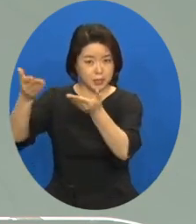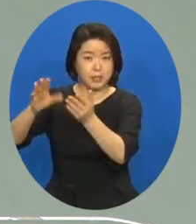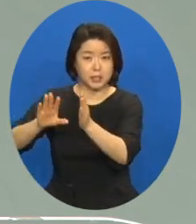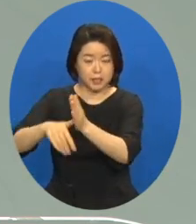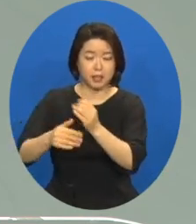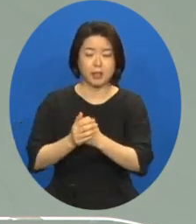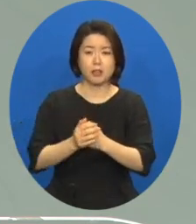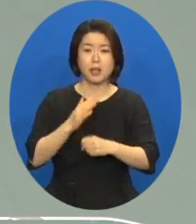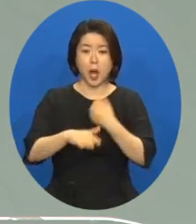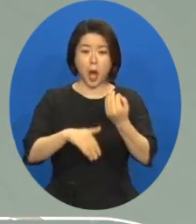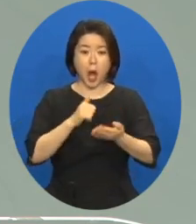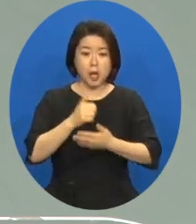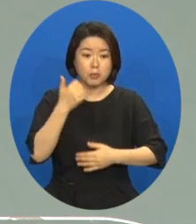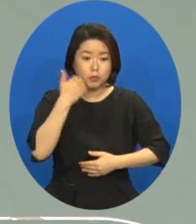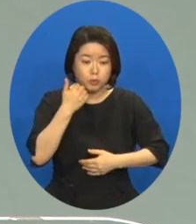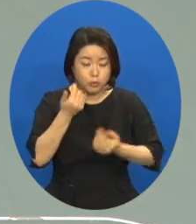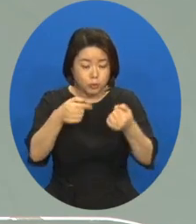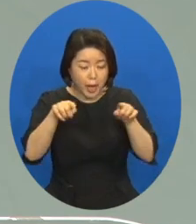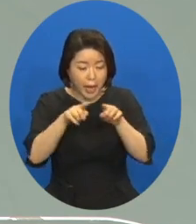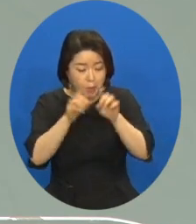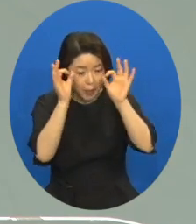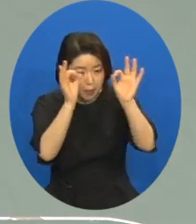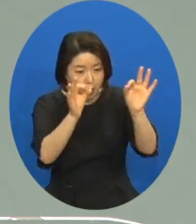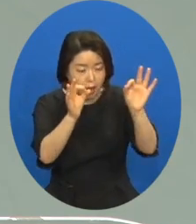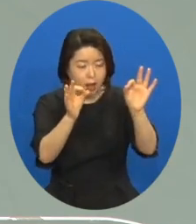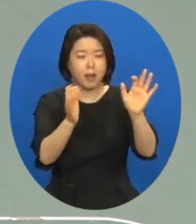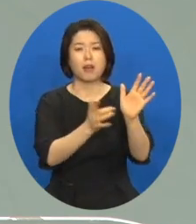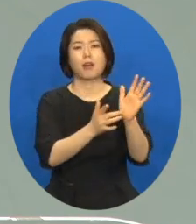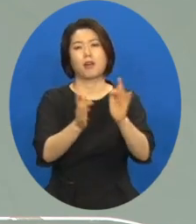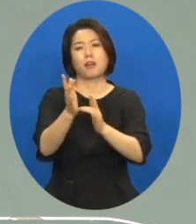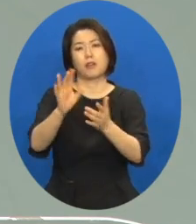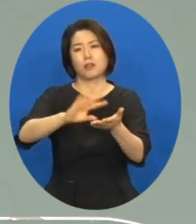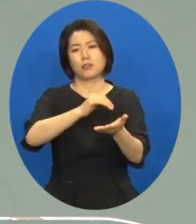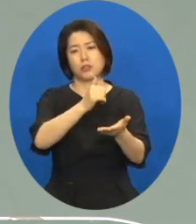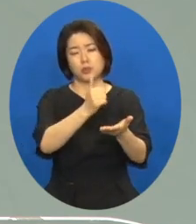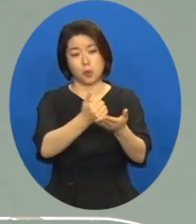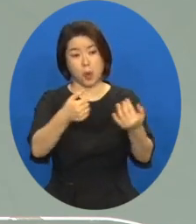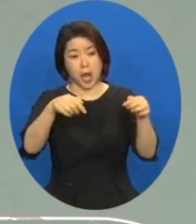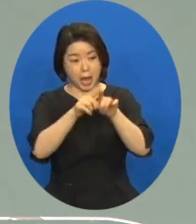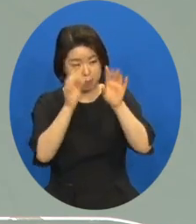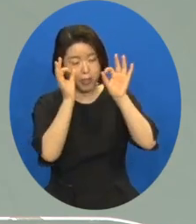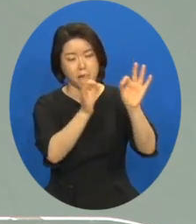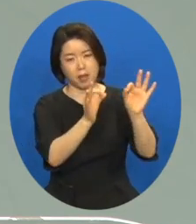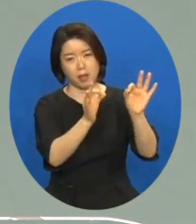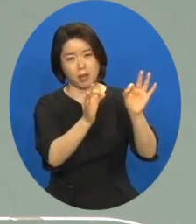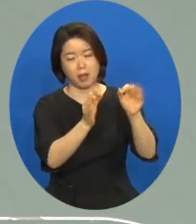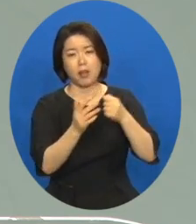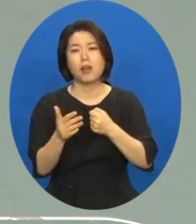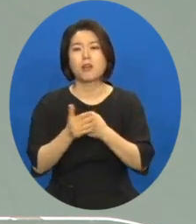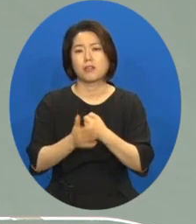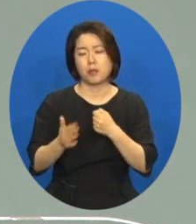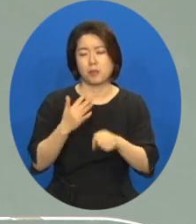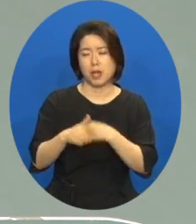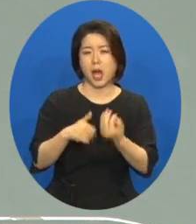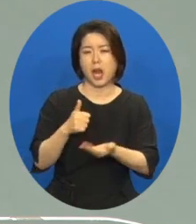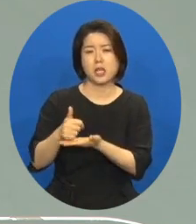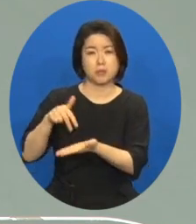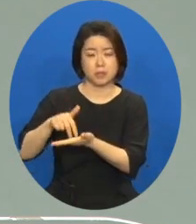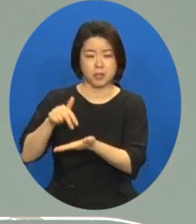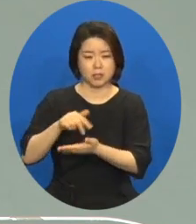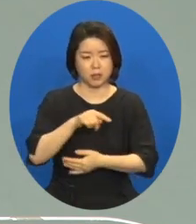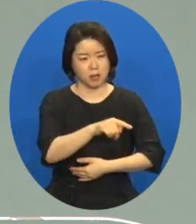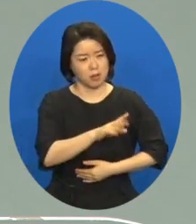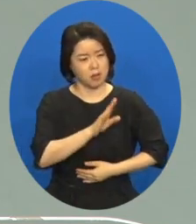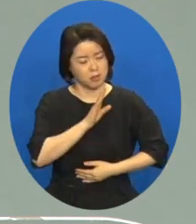하나님은 누구를 같이 보시는 겁니까? 예수 그리스도를 같이 보시는 거예요. 그러니 하나님께는